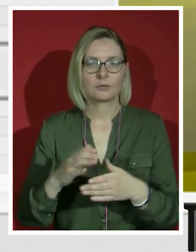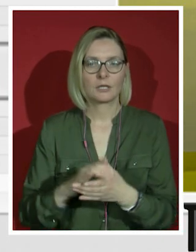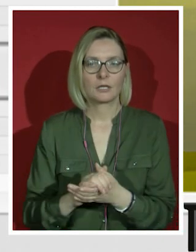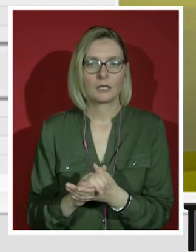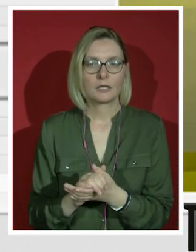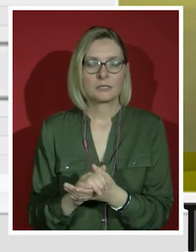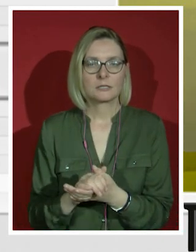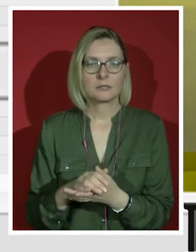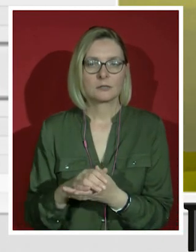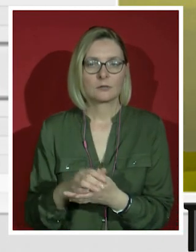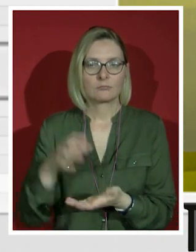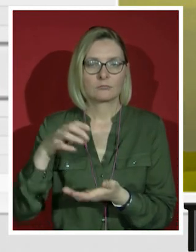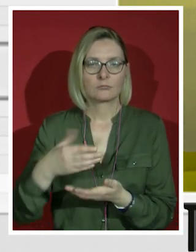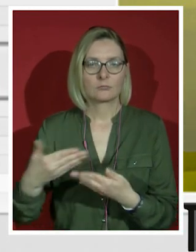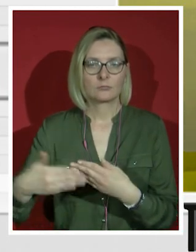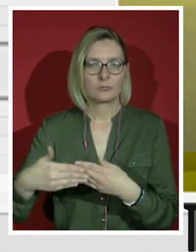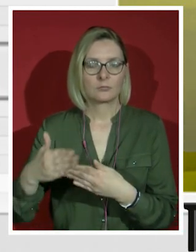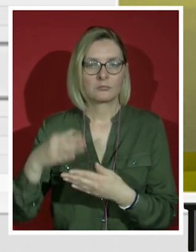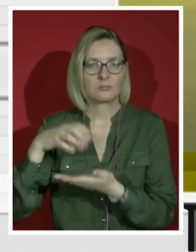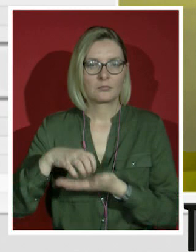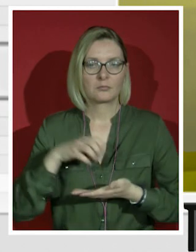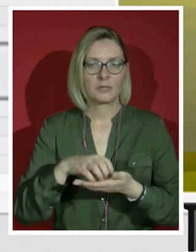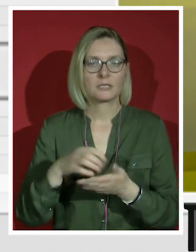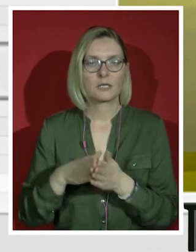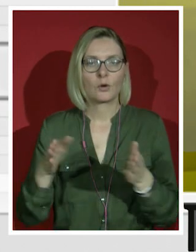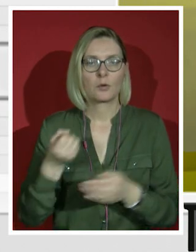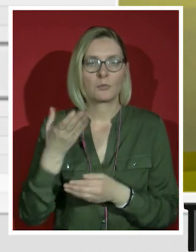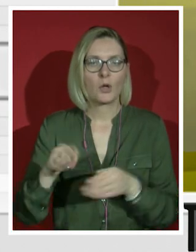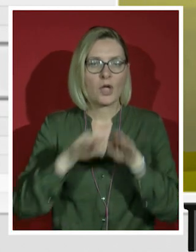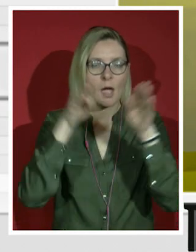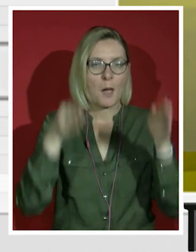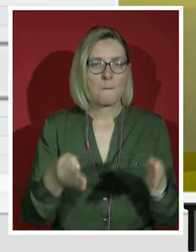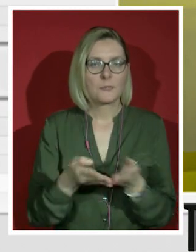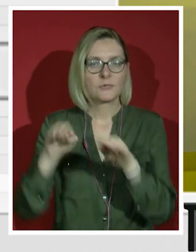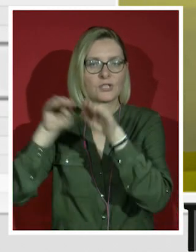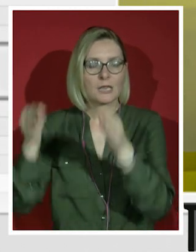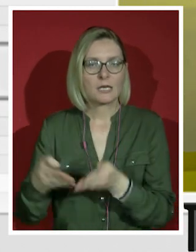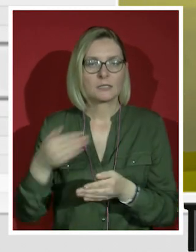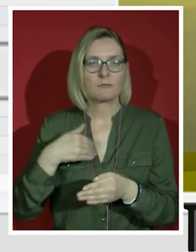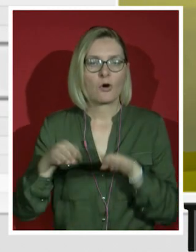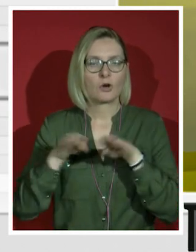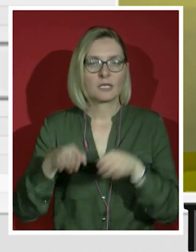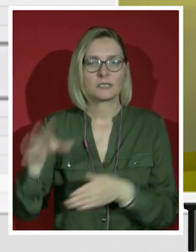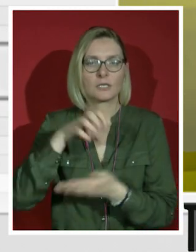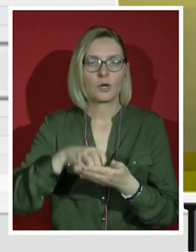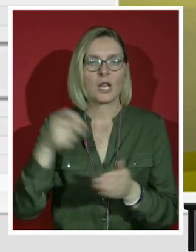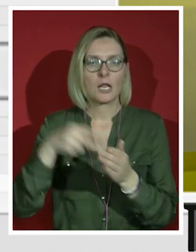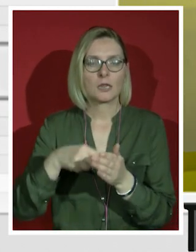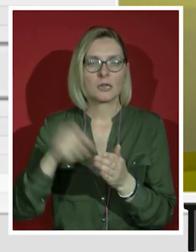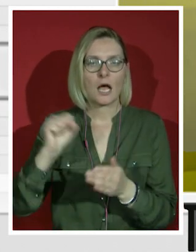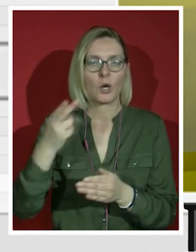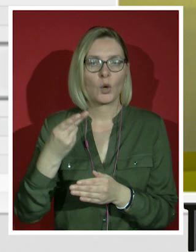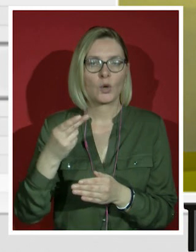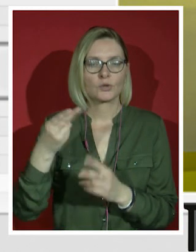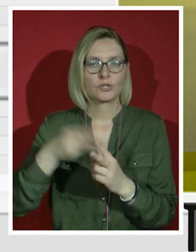населени места кои се со поголем број пчеларници. Кај нас во Охридскиот регион, реон Лакочери,